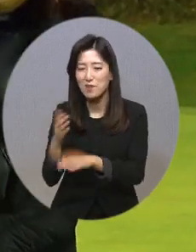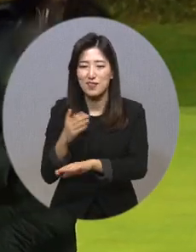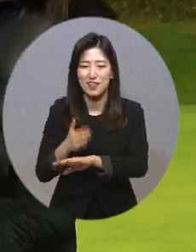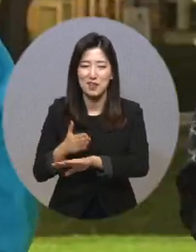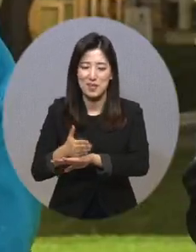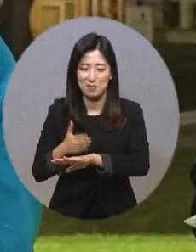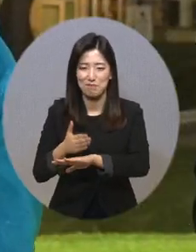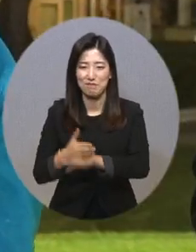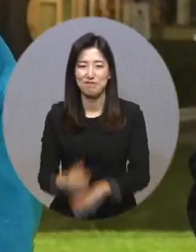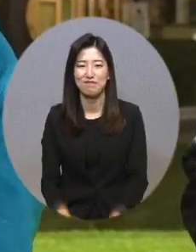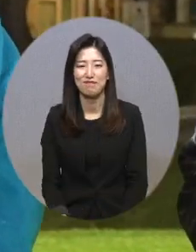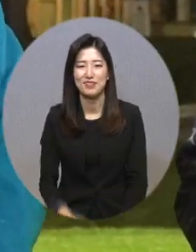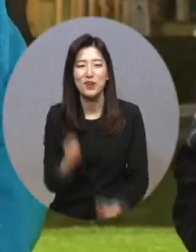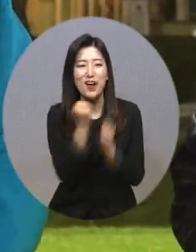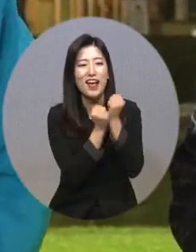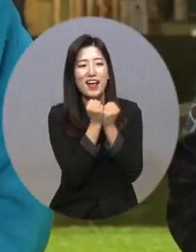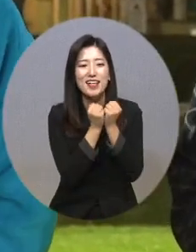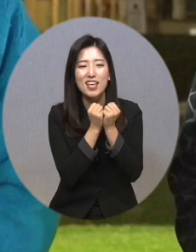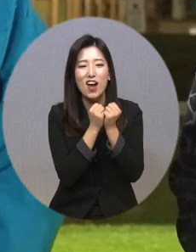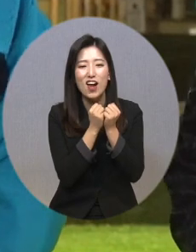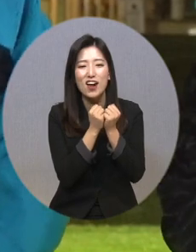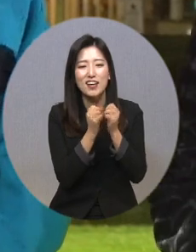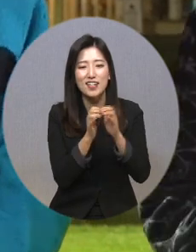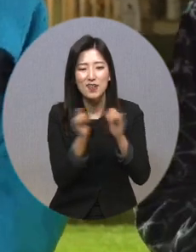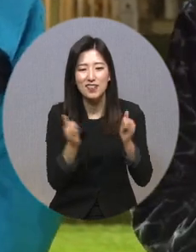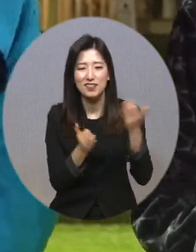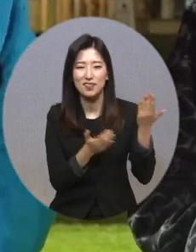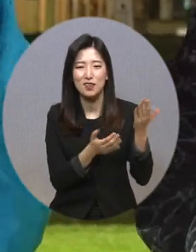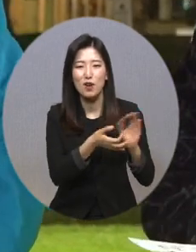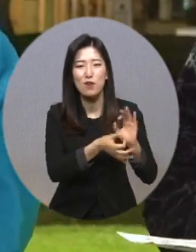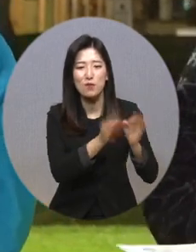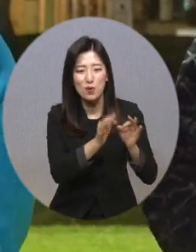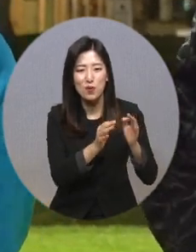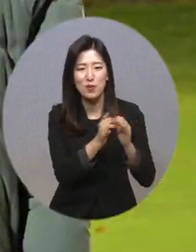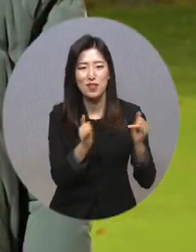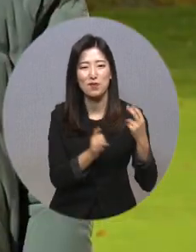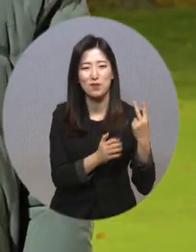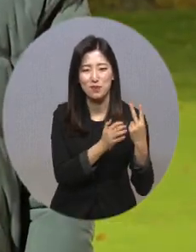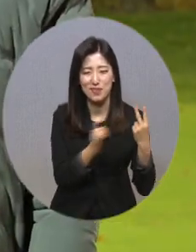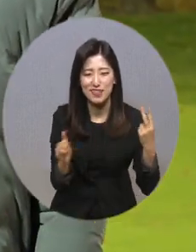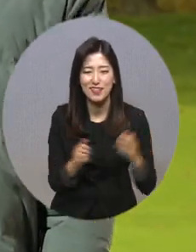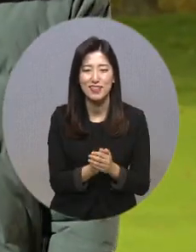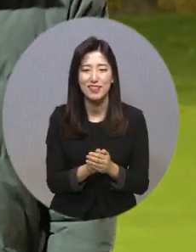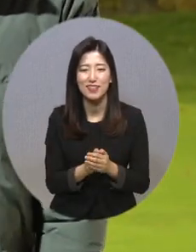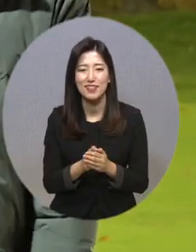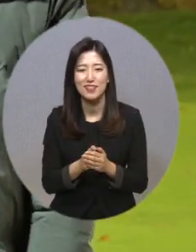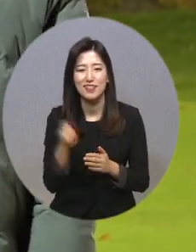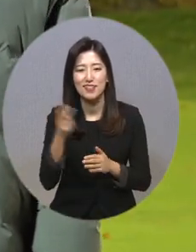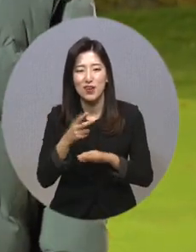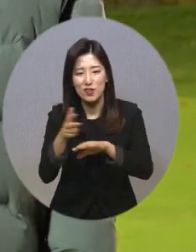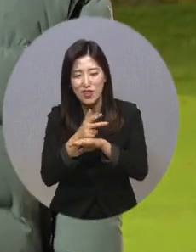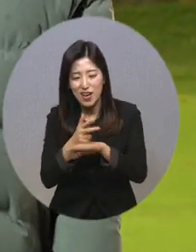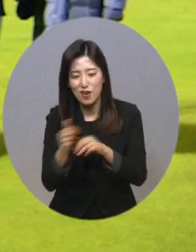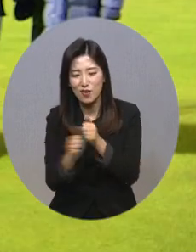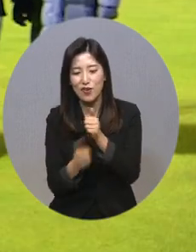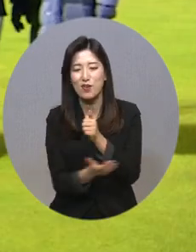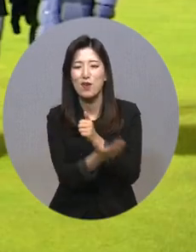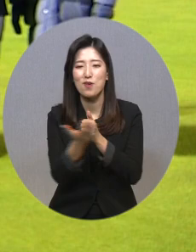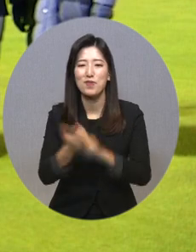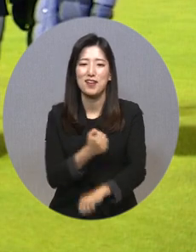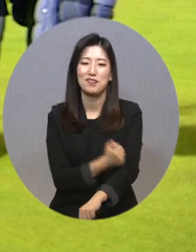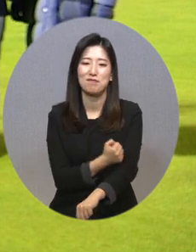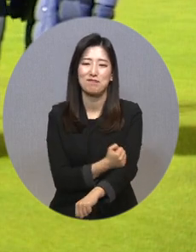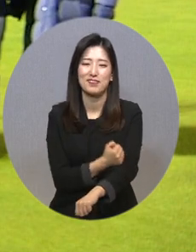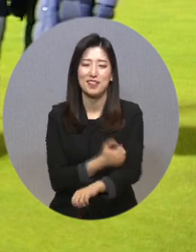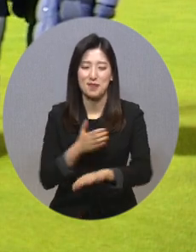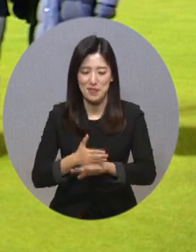해소해 주지 게 좀 아 를 솜이 풀고 차려진 해보면 너는 감사합니다 그래서